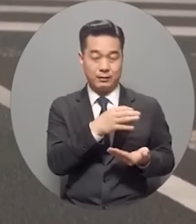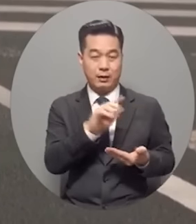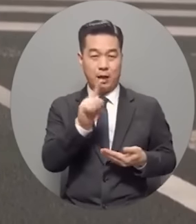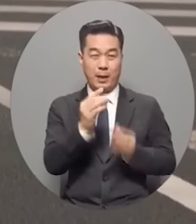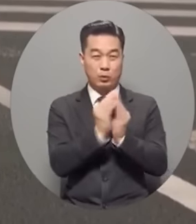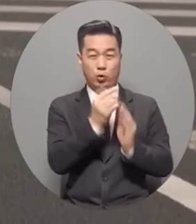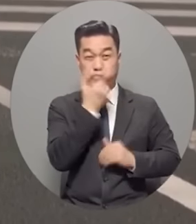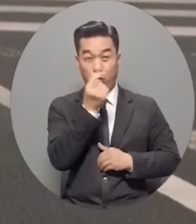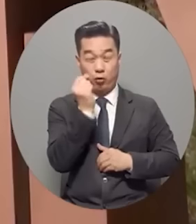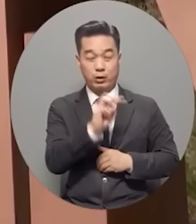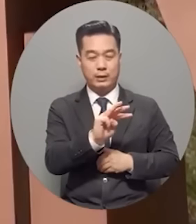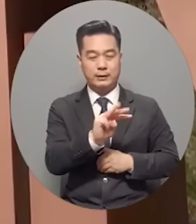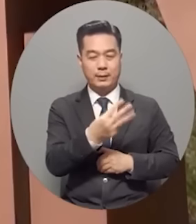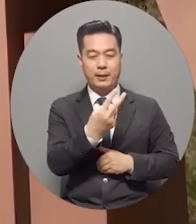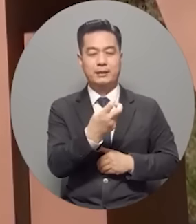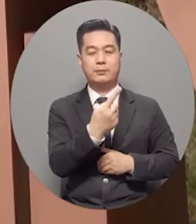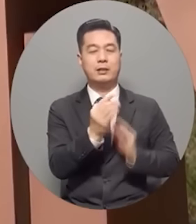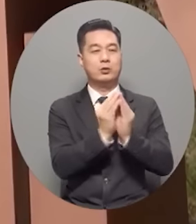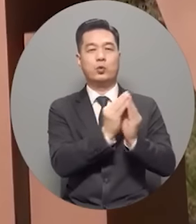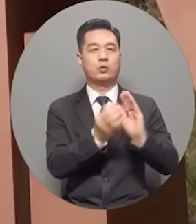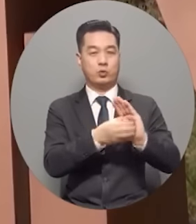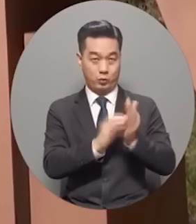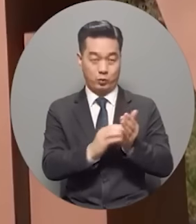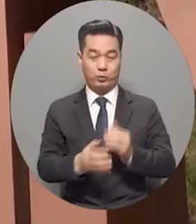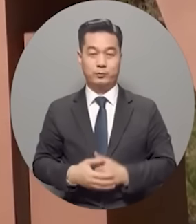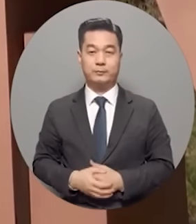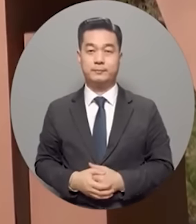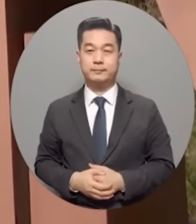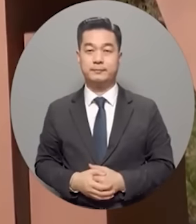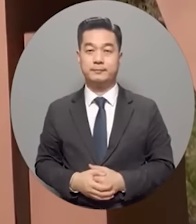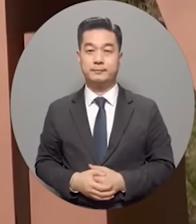적은 321조 규로 알려지고